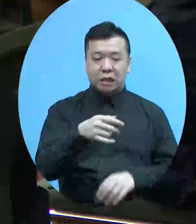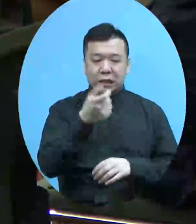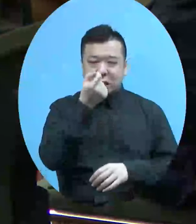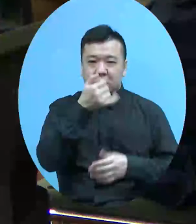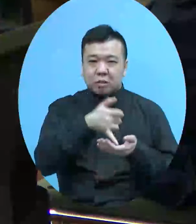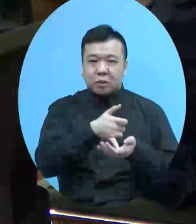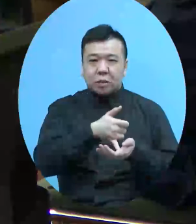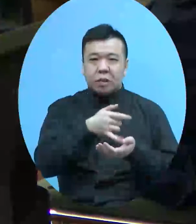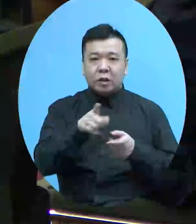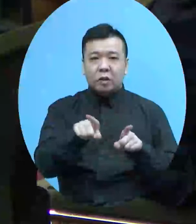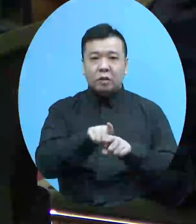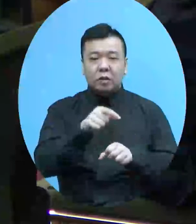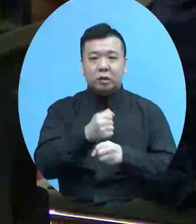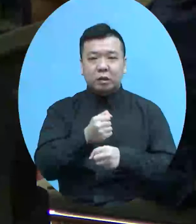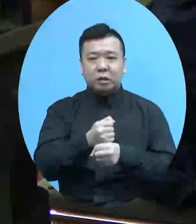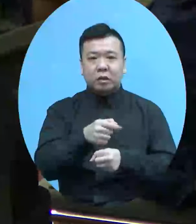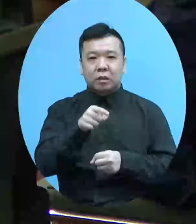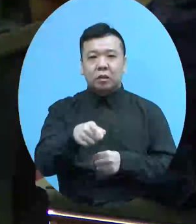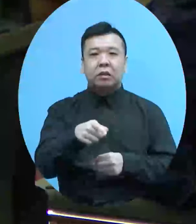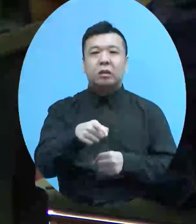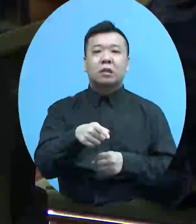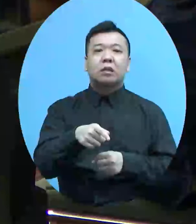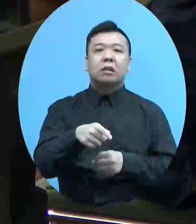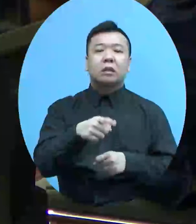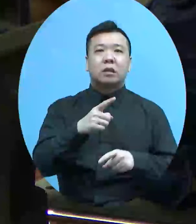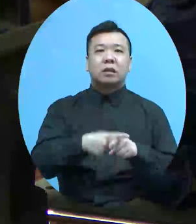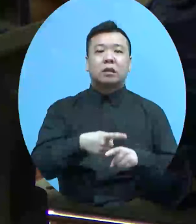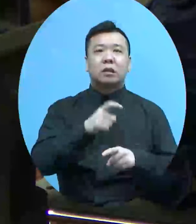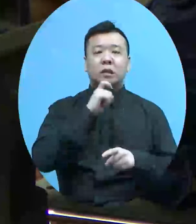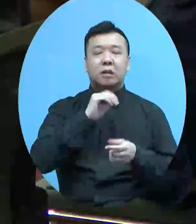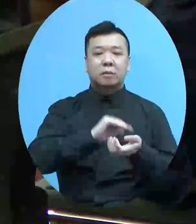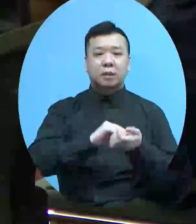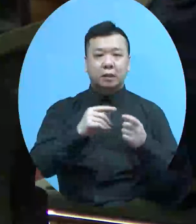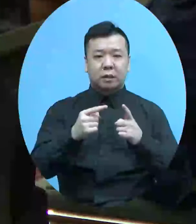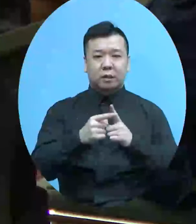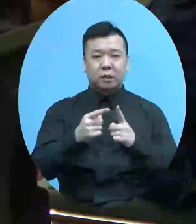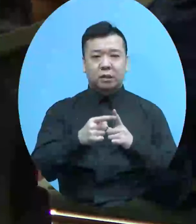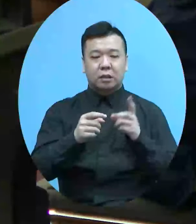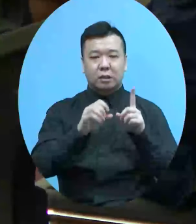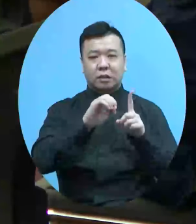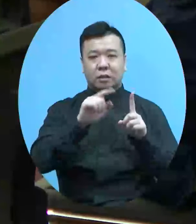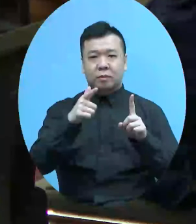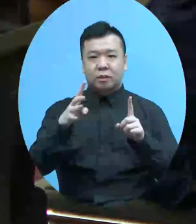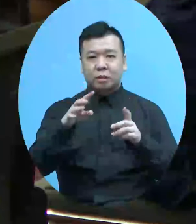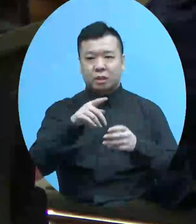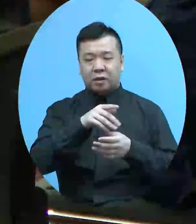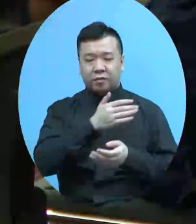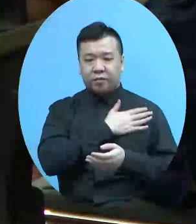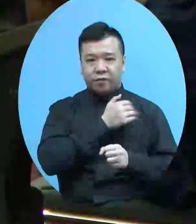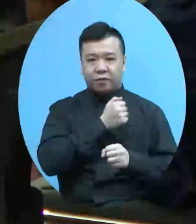性的同事他們也是有同病即1084一起負責標籤一些食物